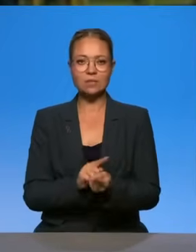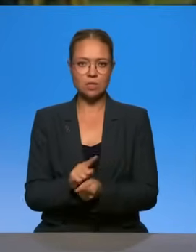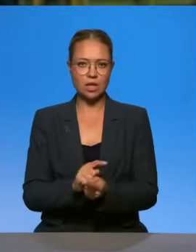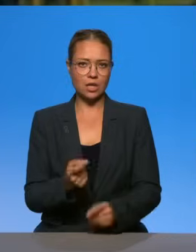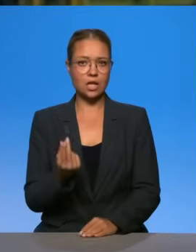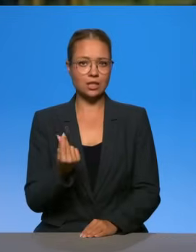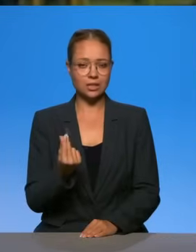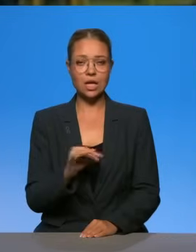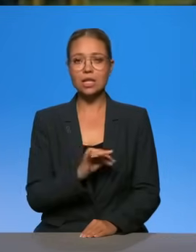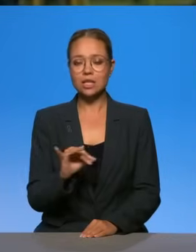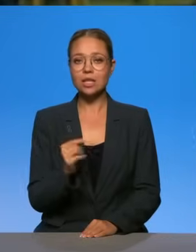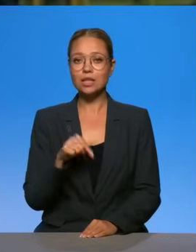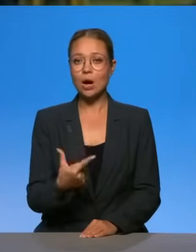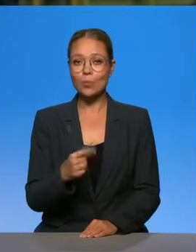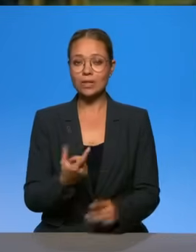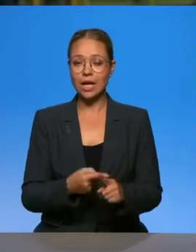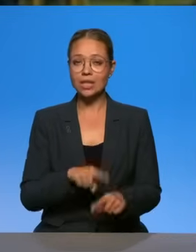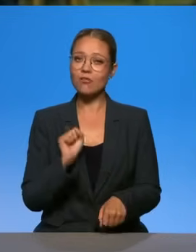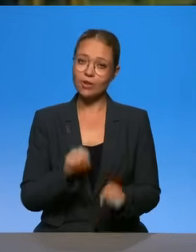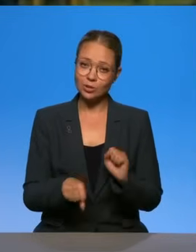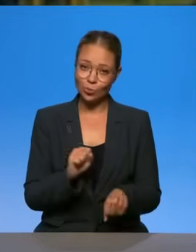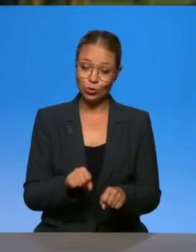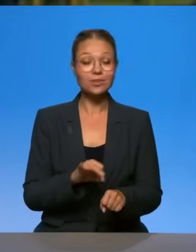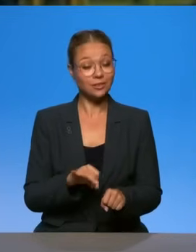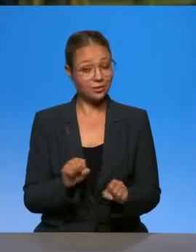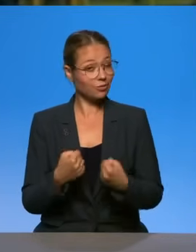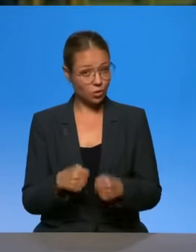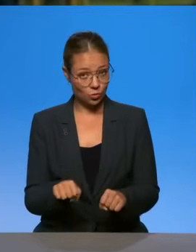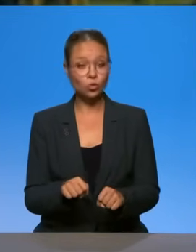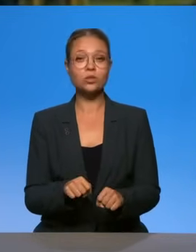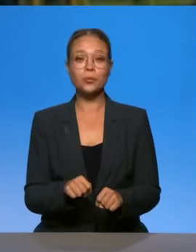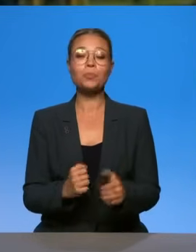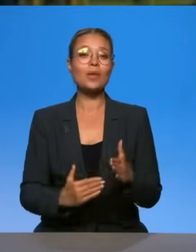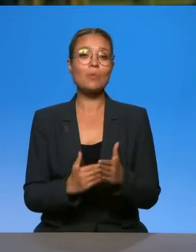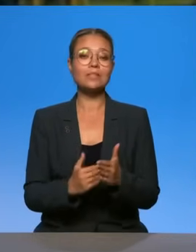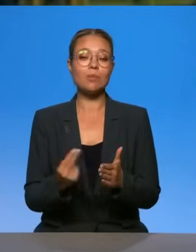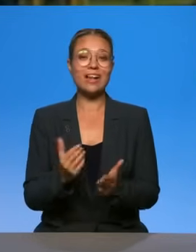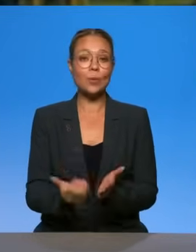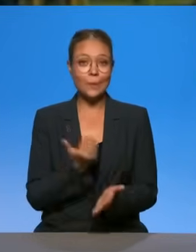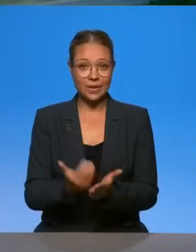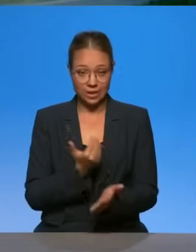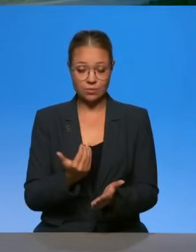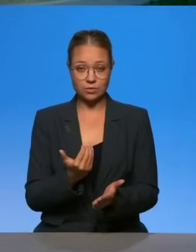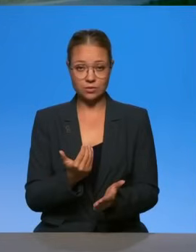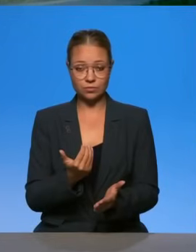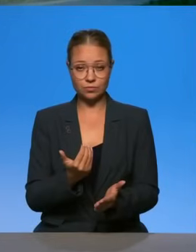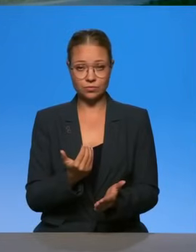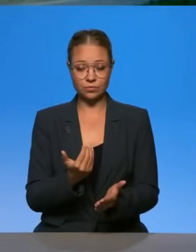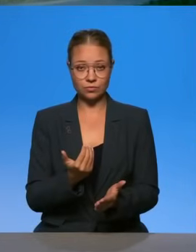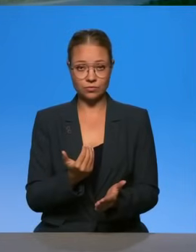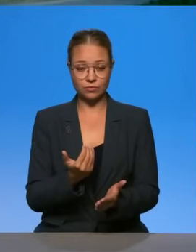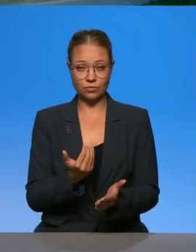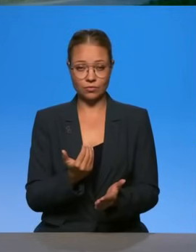И там, где это возможно и невозможно, максимальную прибыль наши экспортеры из этой ситуации